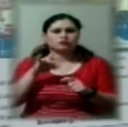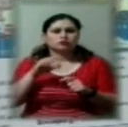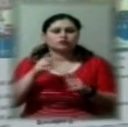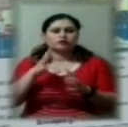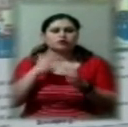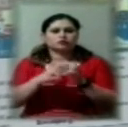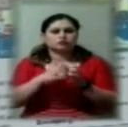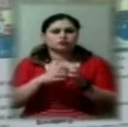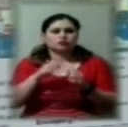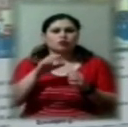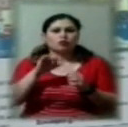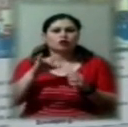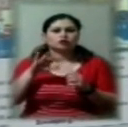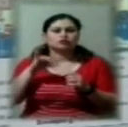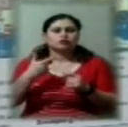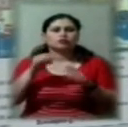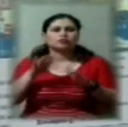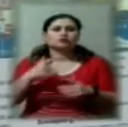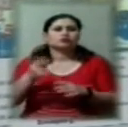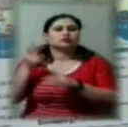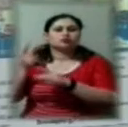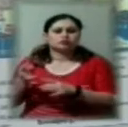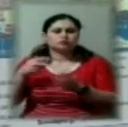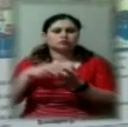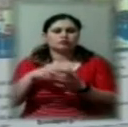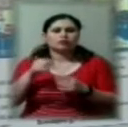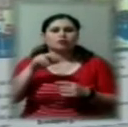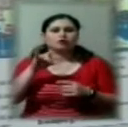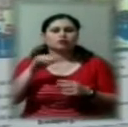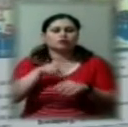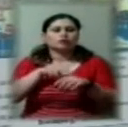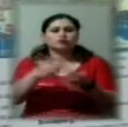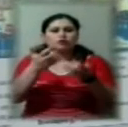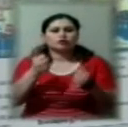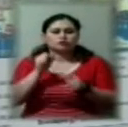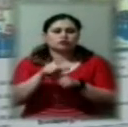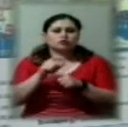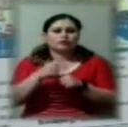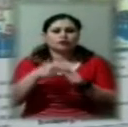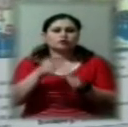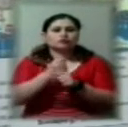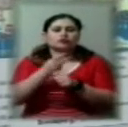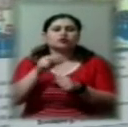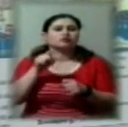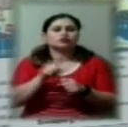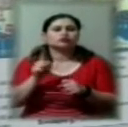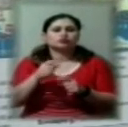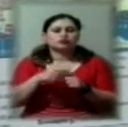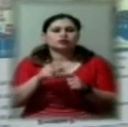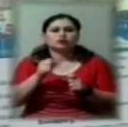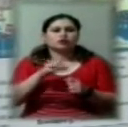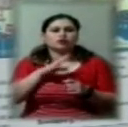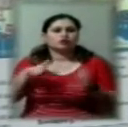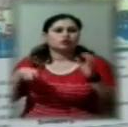Організоване місце для відстою, патрульна поліція отримала завдання. Це зроблено для того, щоб не руйнувалися дороги, щоб